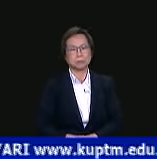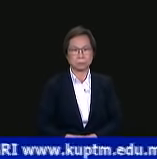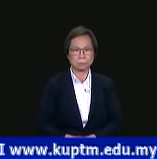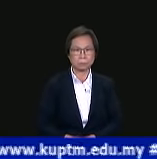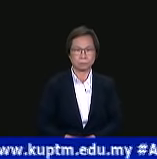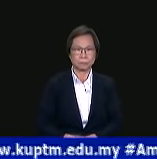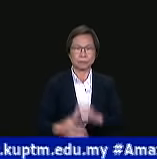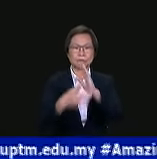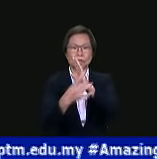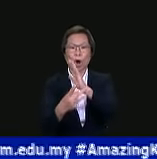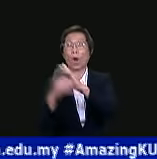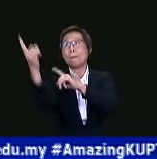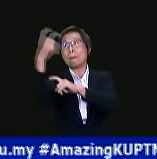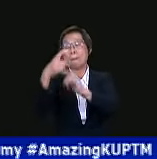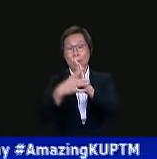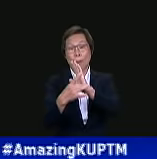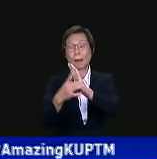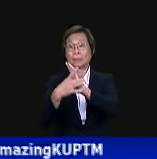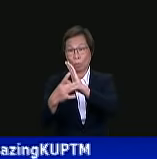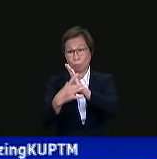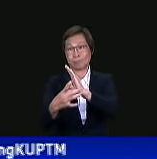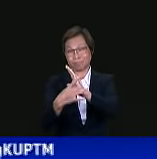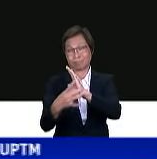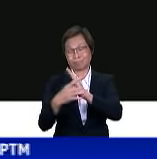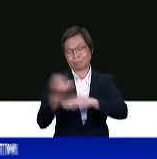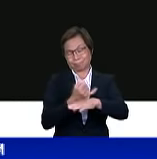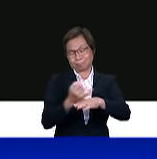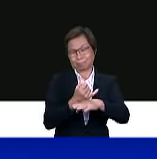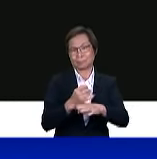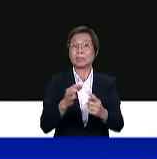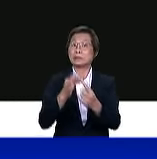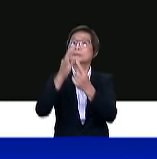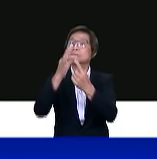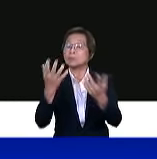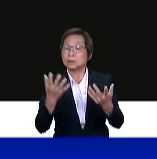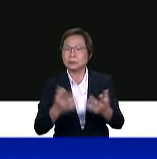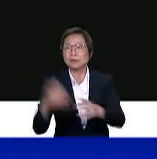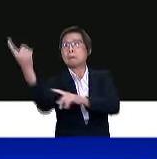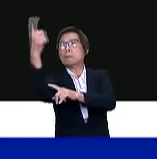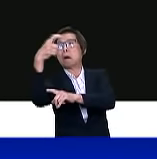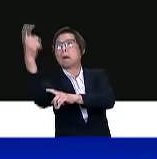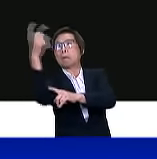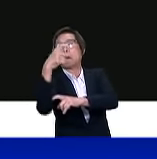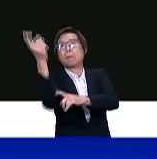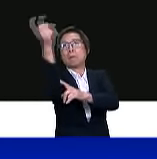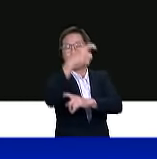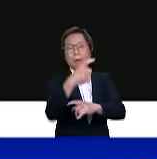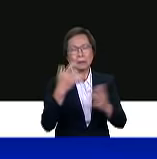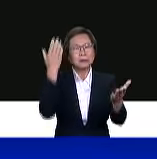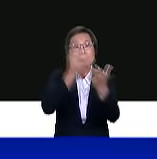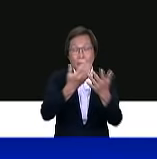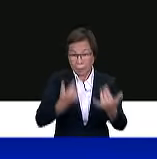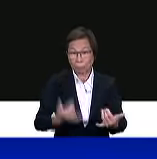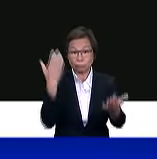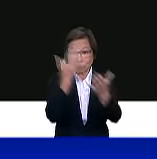The oil palm industry is very labor dependent, especially in terms of the harvesting. So to date, we still have